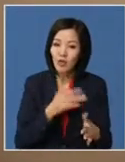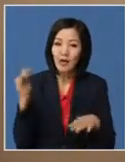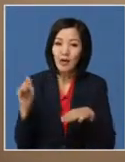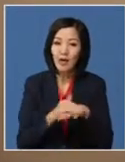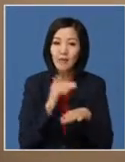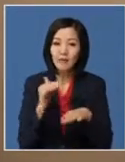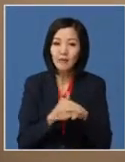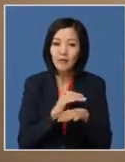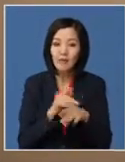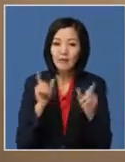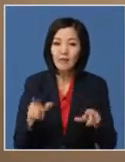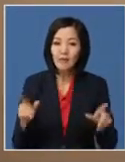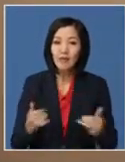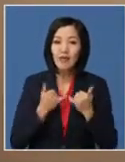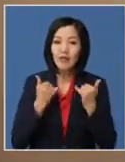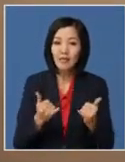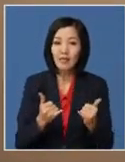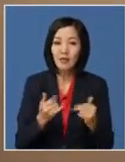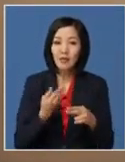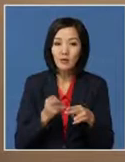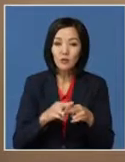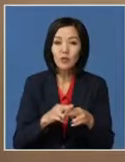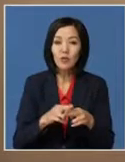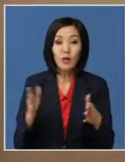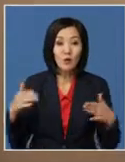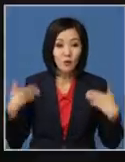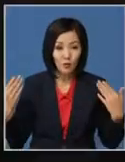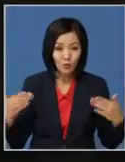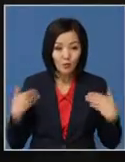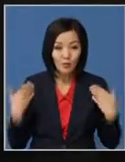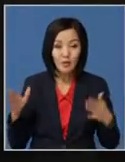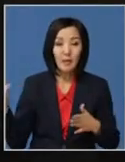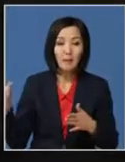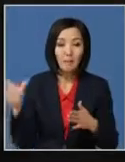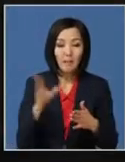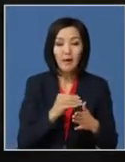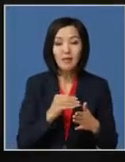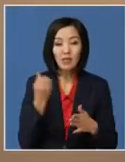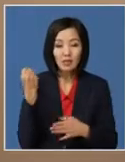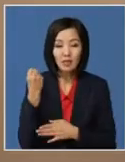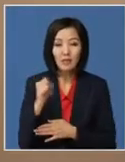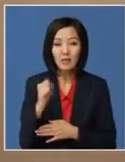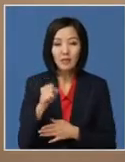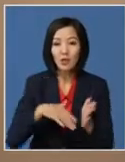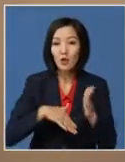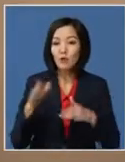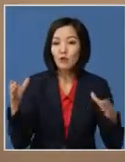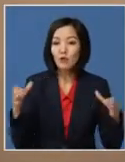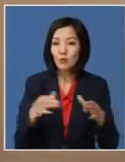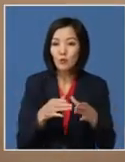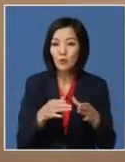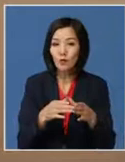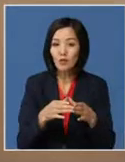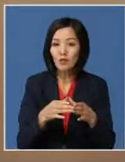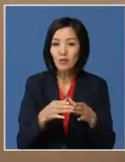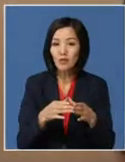жүрегі азаматтарға арналған. Сондықтан құтты болсын деген барлық номинанттарға. Жаңа біз үздік ұйым болған себептен біз